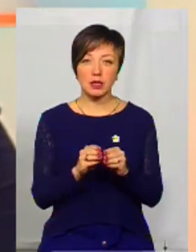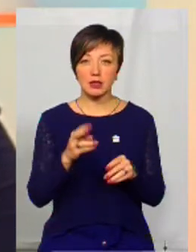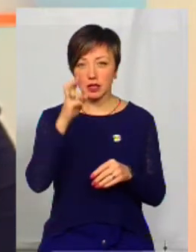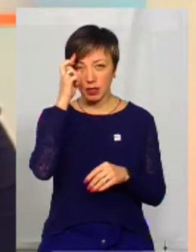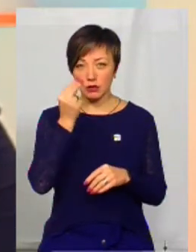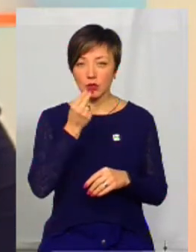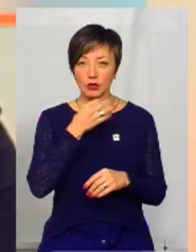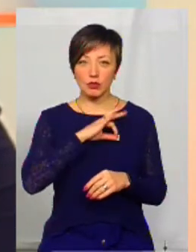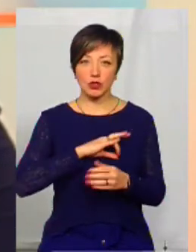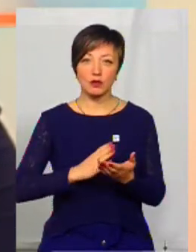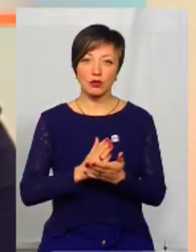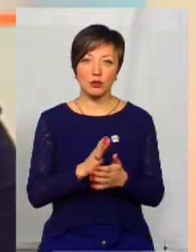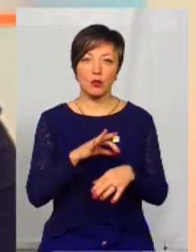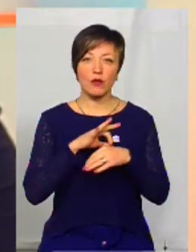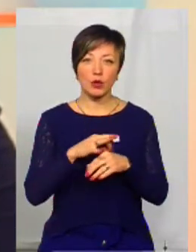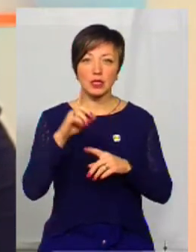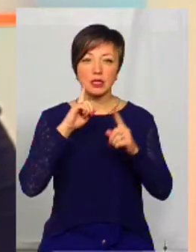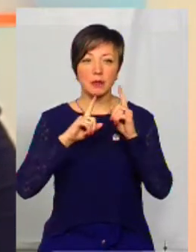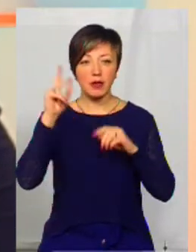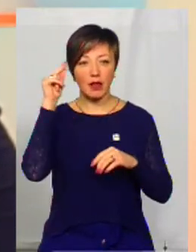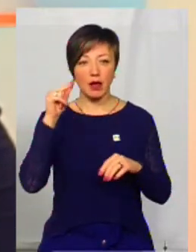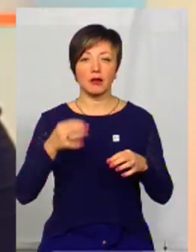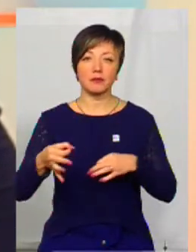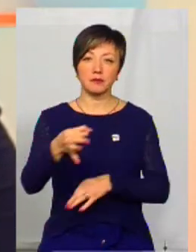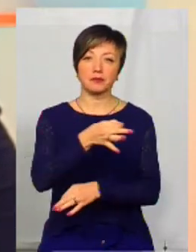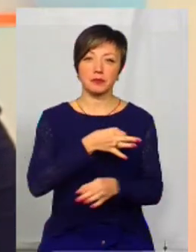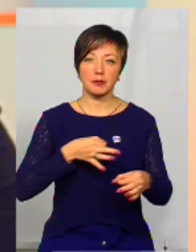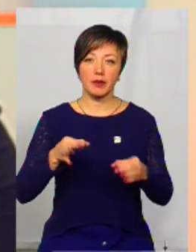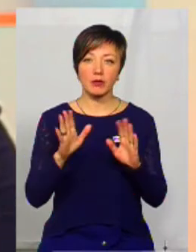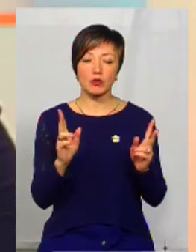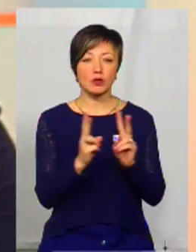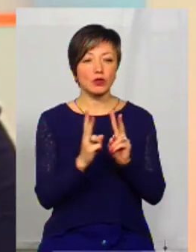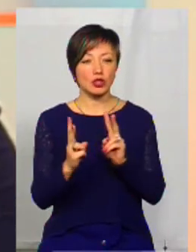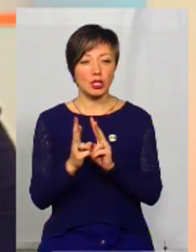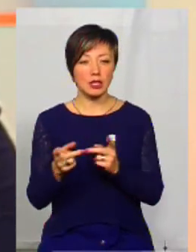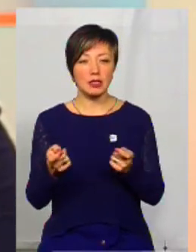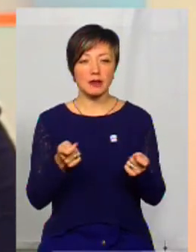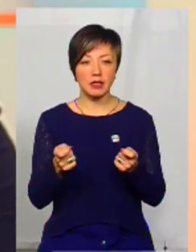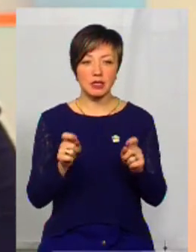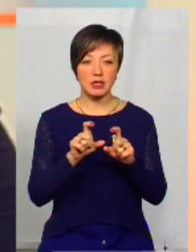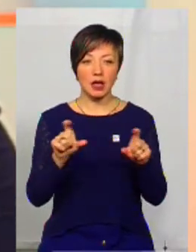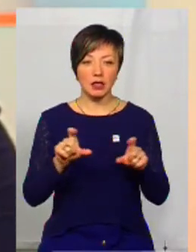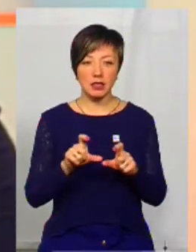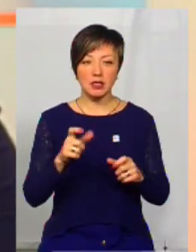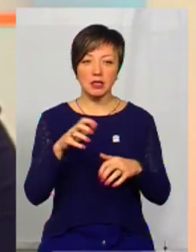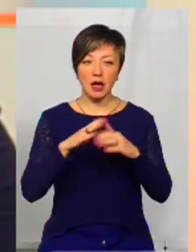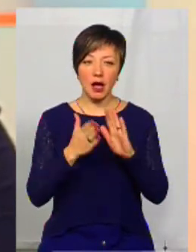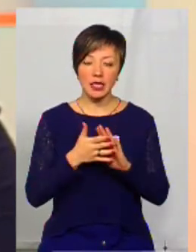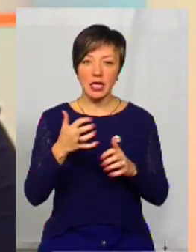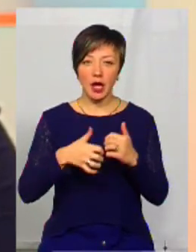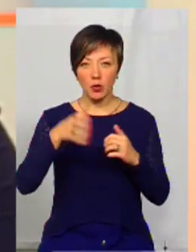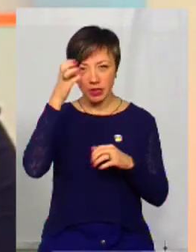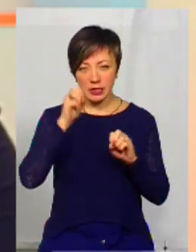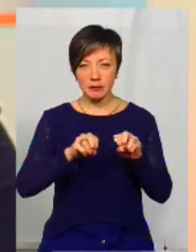із Держпродспоживслужбою проводити семінари, круглі столи, будемо зустрічатися із керівниками закладів загальної середньої